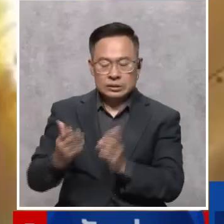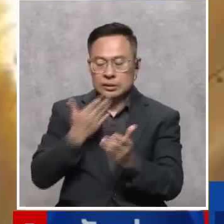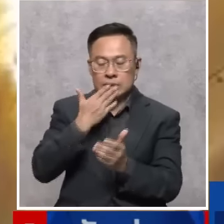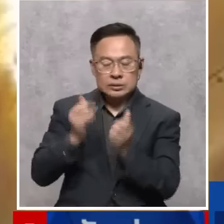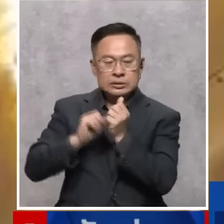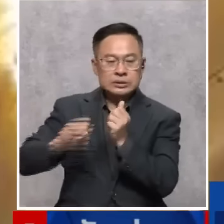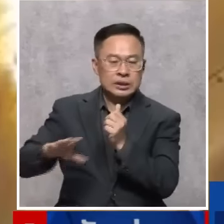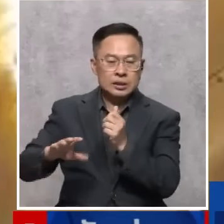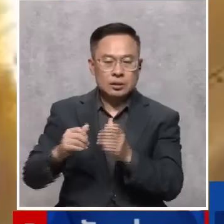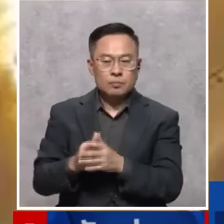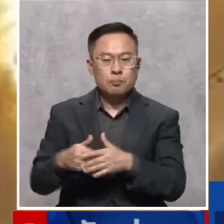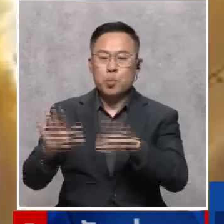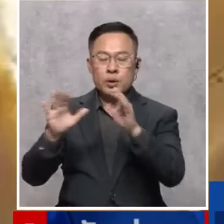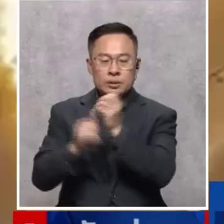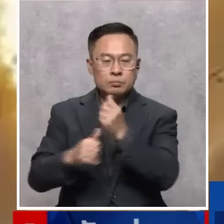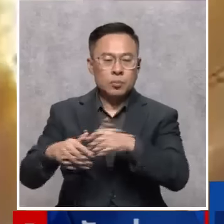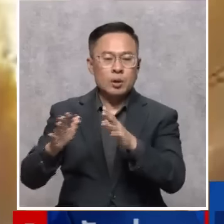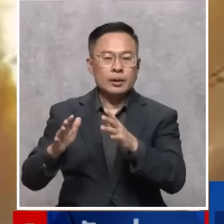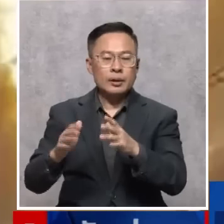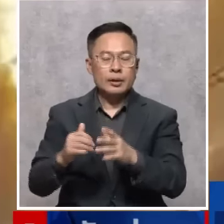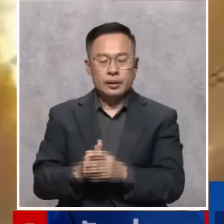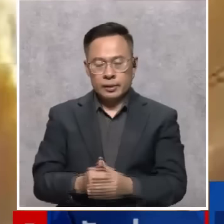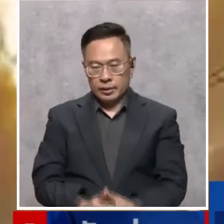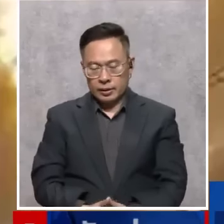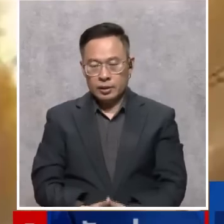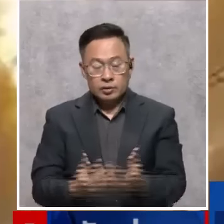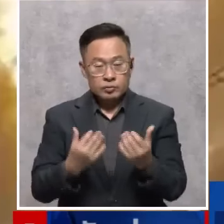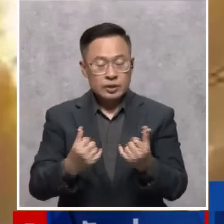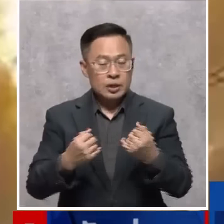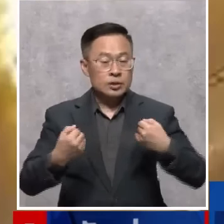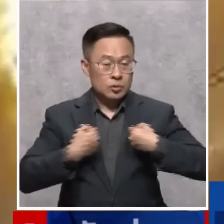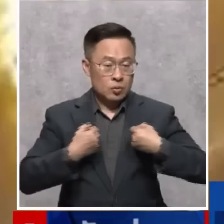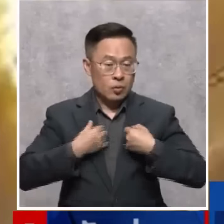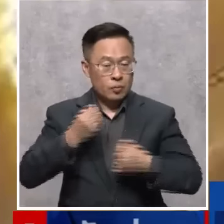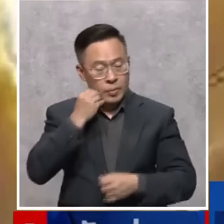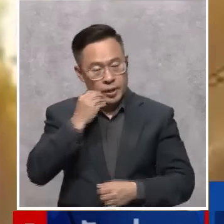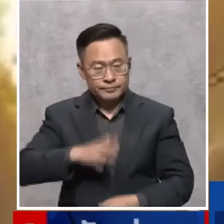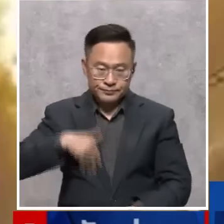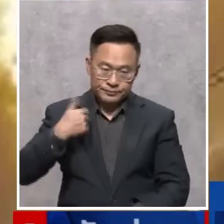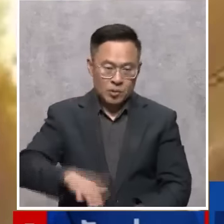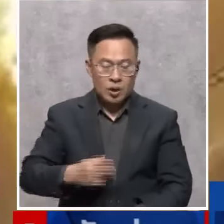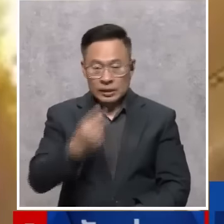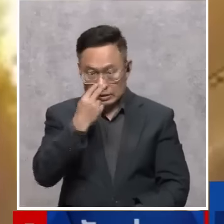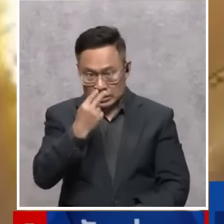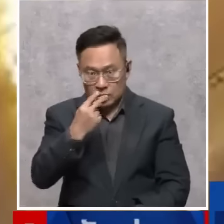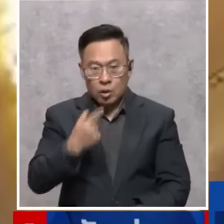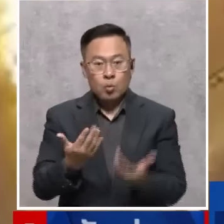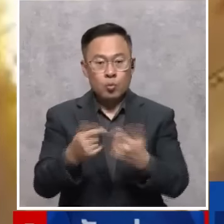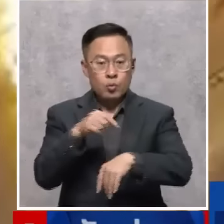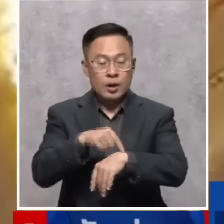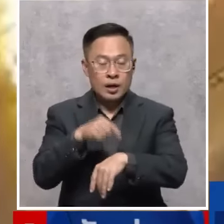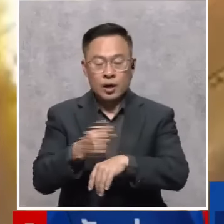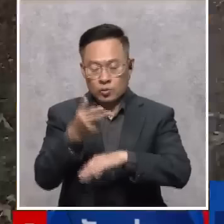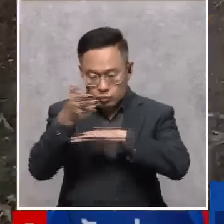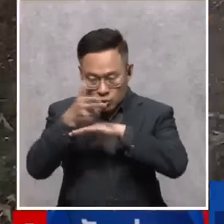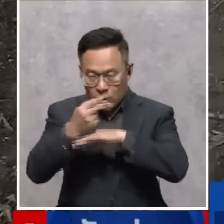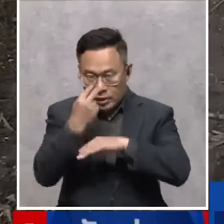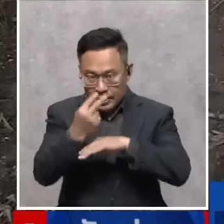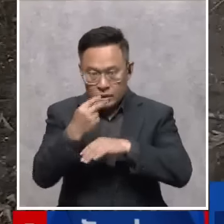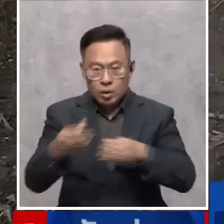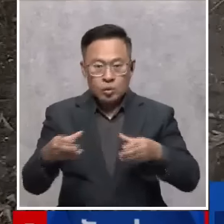ผู้สื่อข่าวได้ไปพูดคุยกับทางเจ้าของบ้านก็เปิดเผยนะคะว่าตนเองเนี่ยเปิดกล้องวงจรปิดดูแล้วก็เห็น